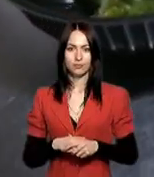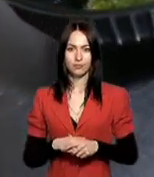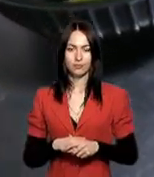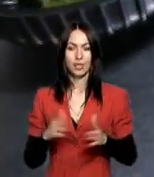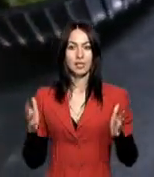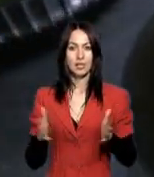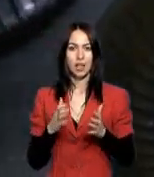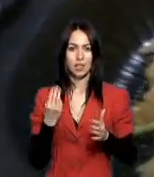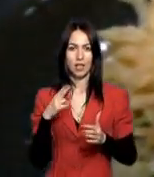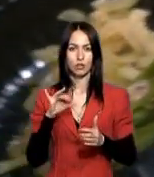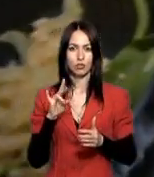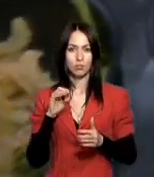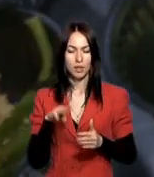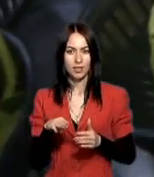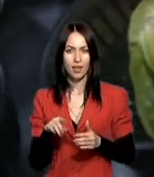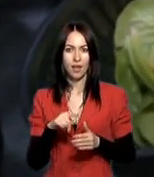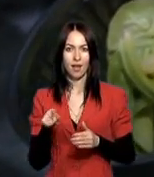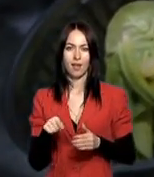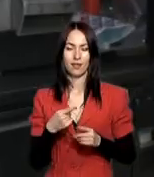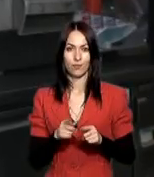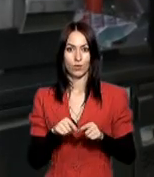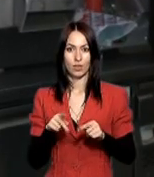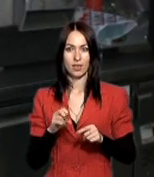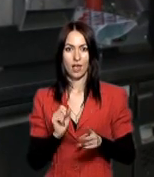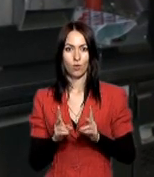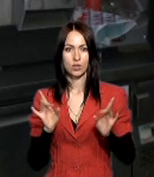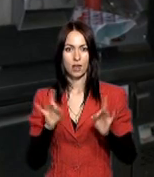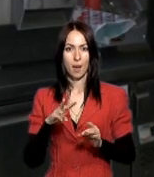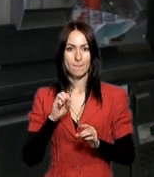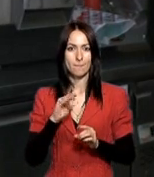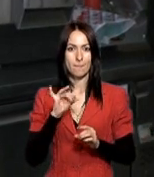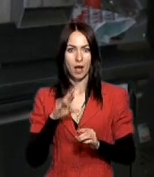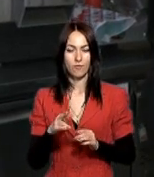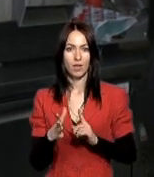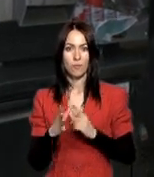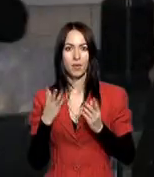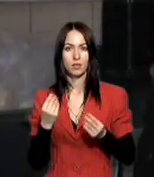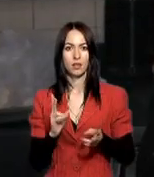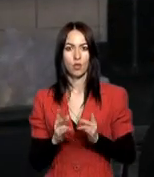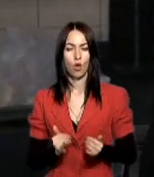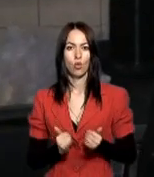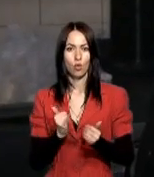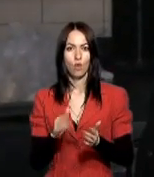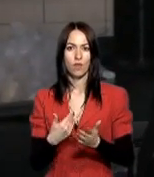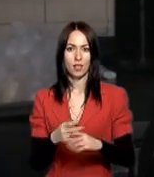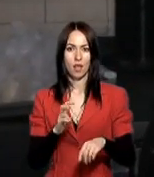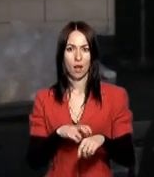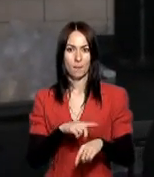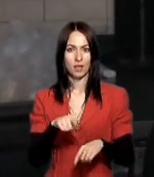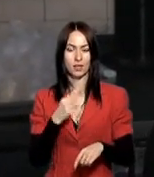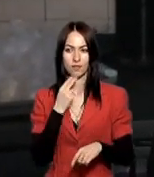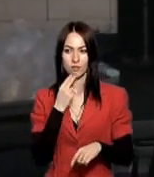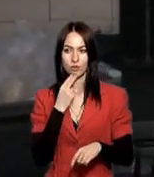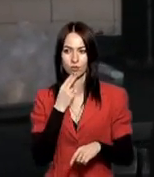Салат зі шпинатом, суп та друга страва. Тут, на кухні ресторану «Мафія», п'ятий день поспіль готують їжу для медиків. У нас є можливість і сили